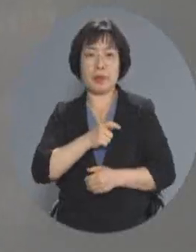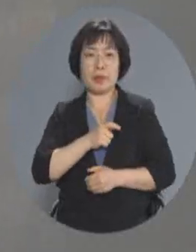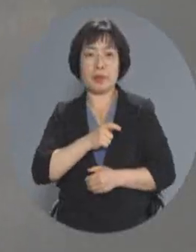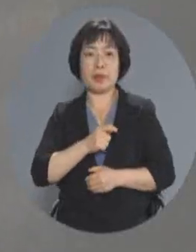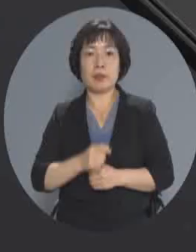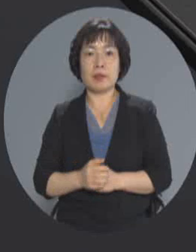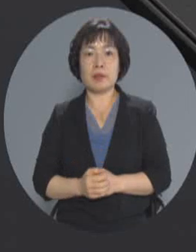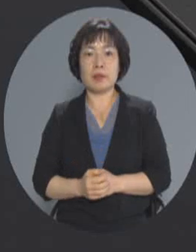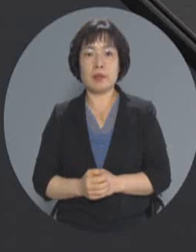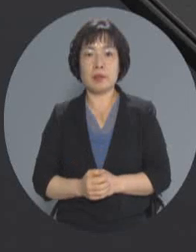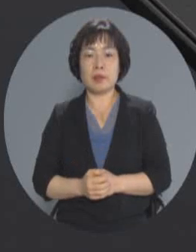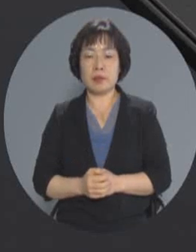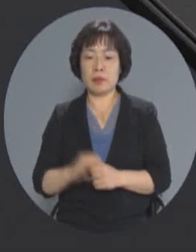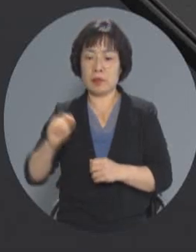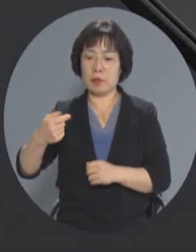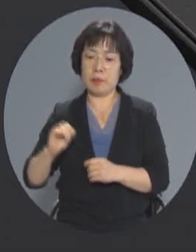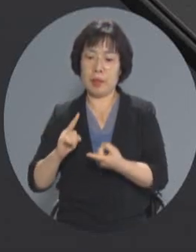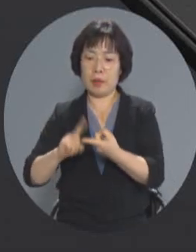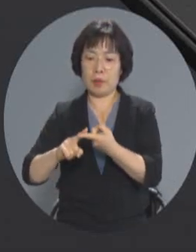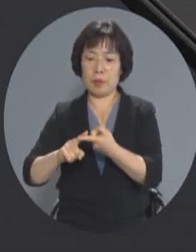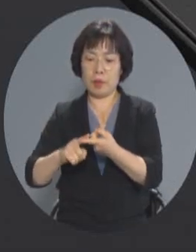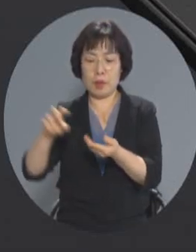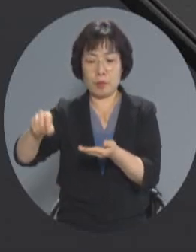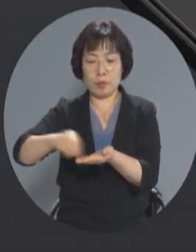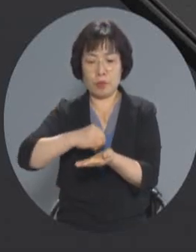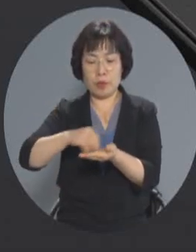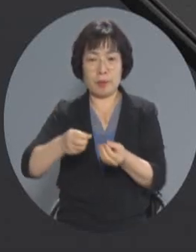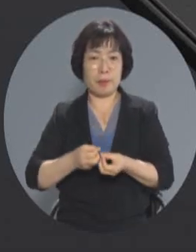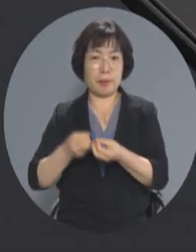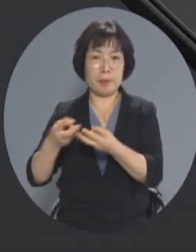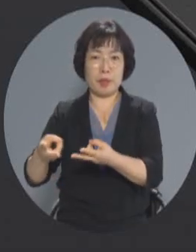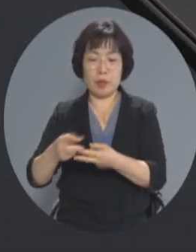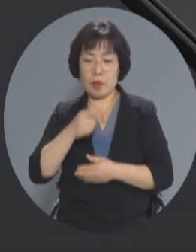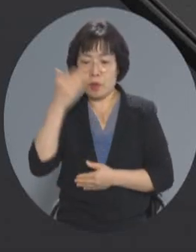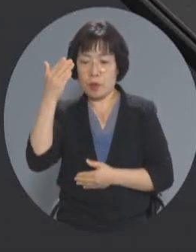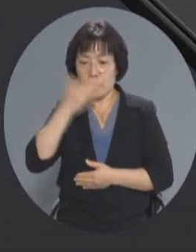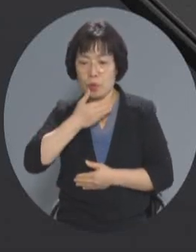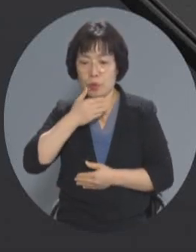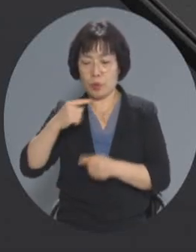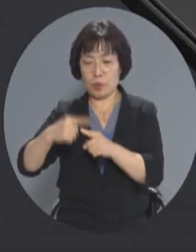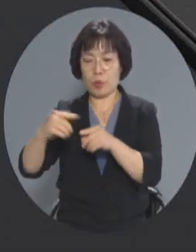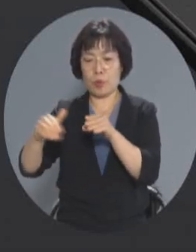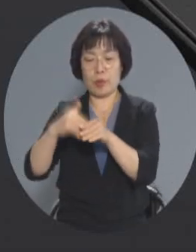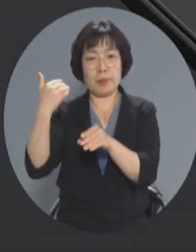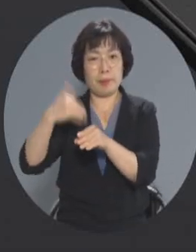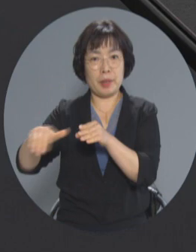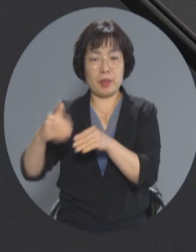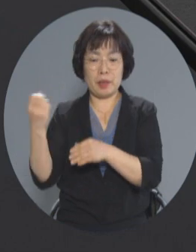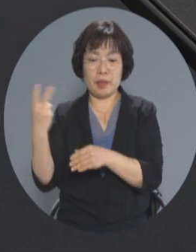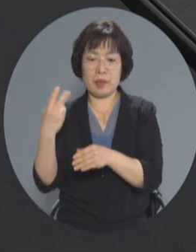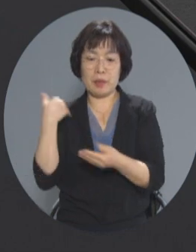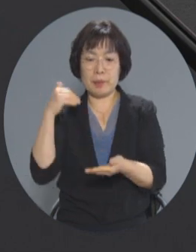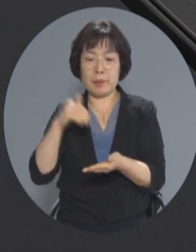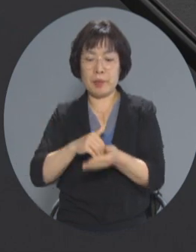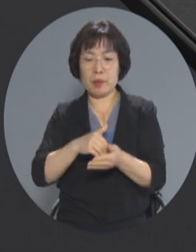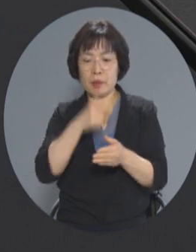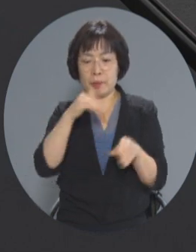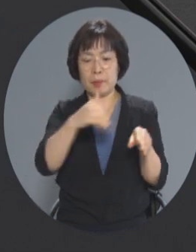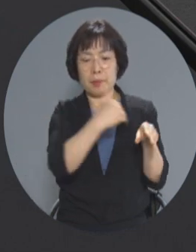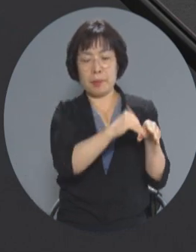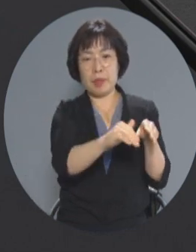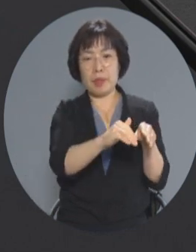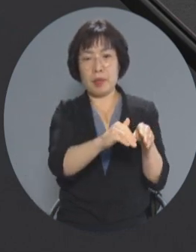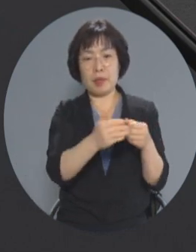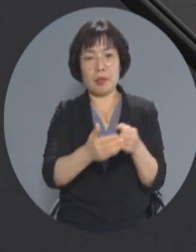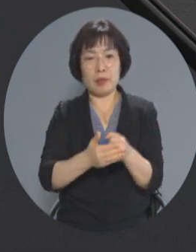있습니다. 은파교회가 신도들에게 보낸 메시지에는 여수 은파교회에 헌금을 하면 다시 여천 은파교회 재정으로